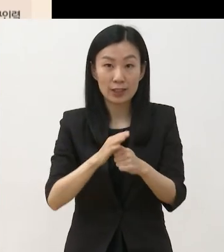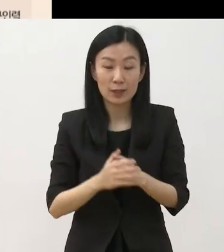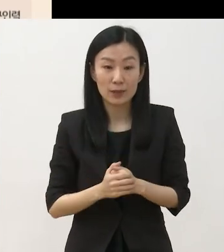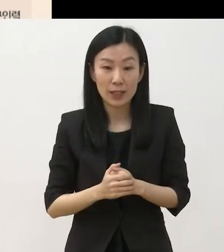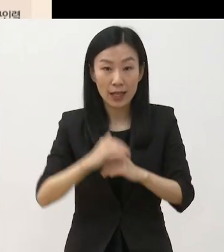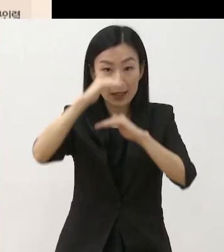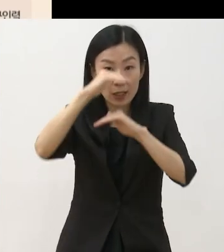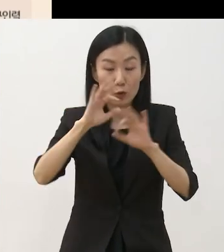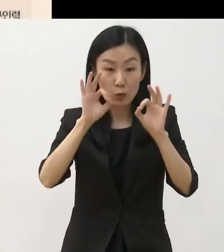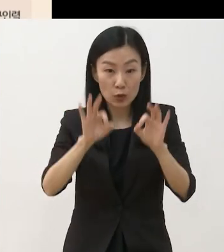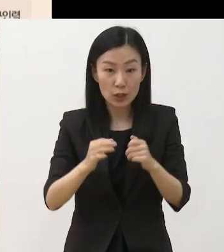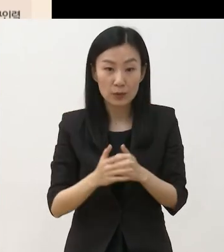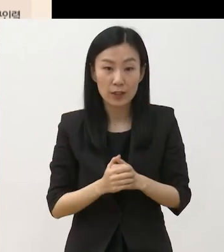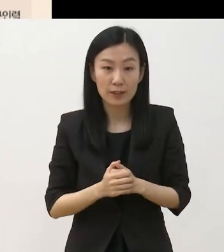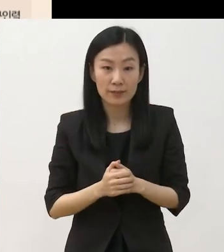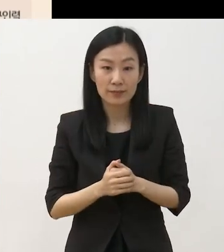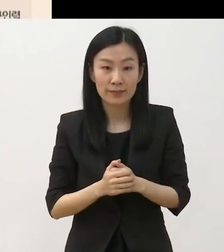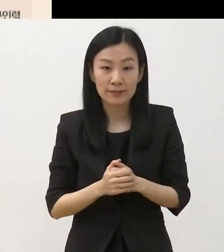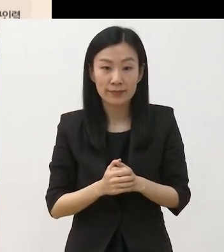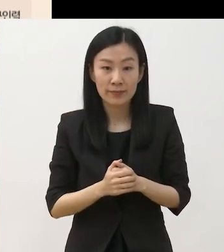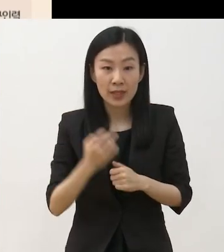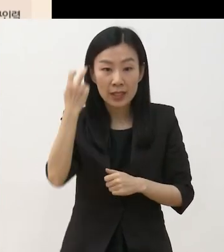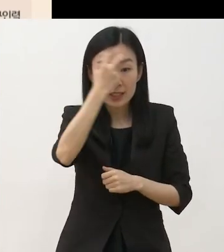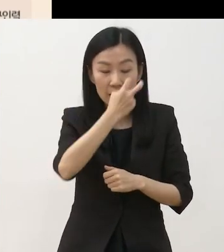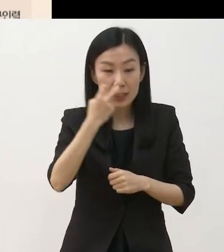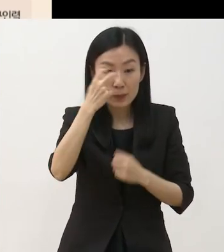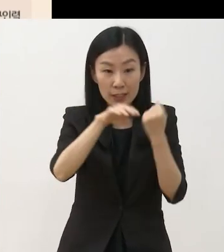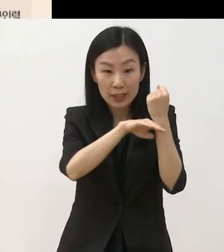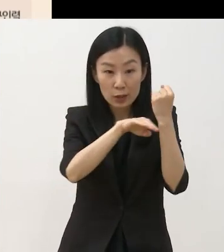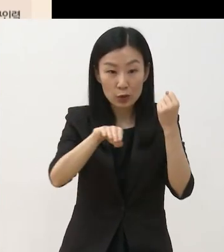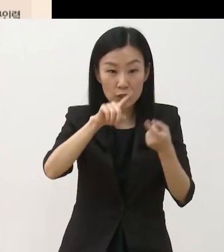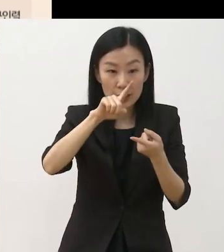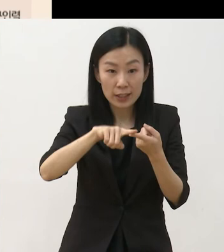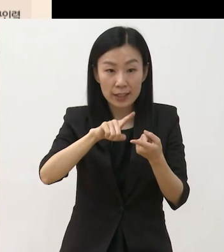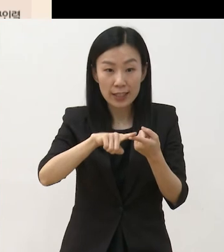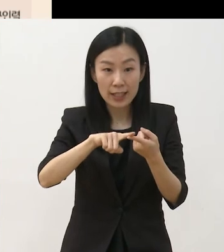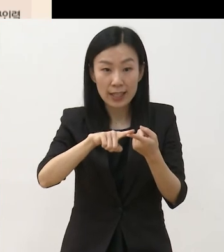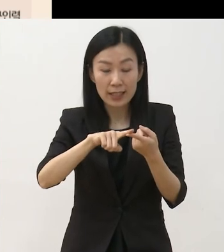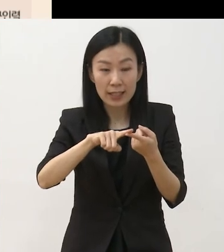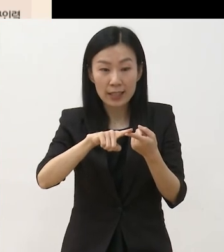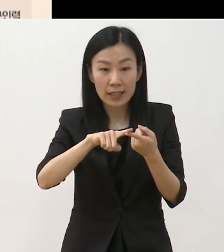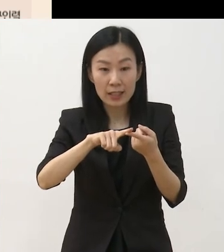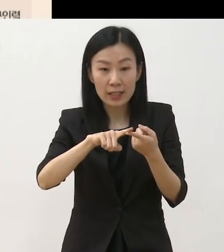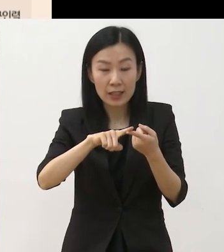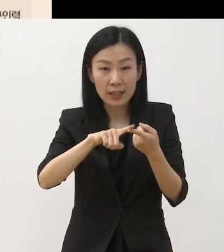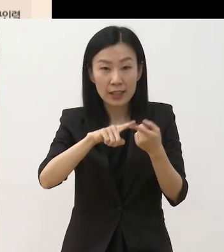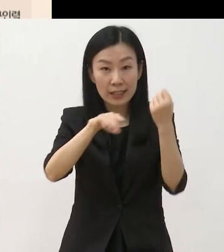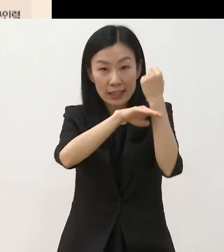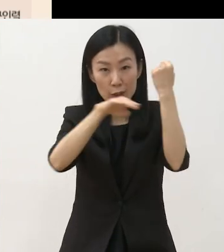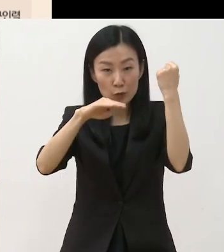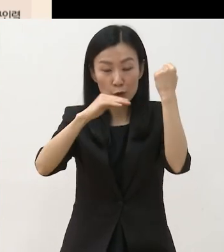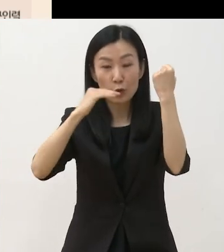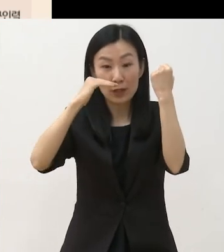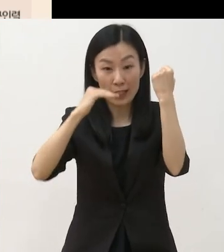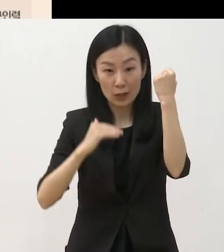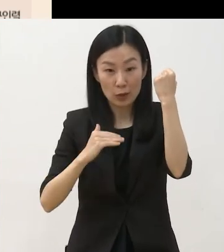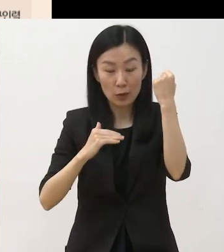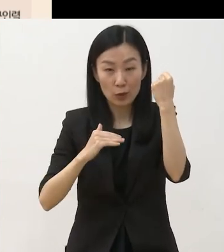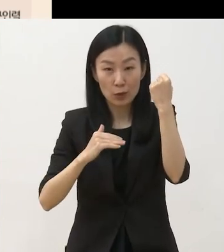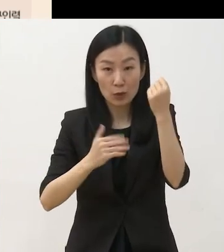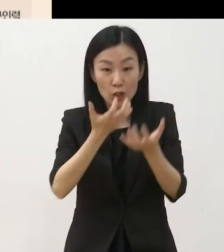내용 보시면 심의 기준에 있어서의 정성 및 정량 평가는 많이 축소하였고요. 그다음에 필수 제출